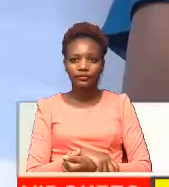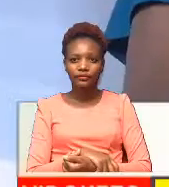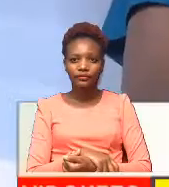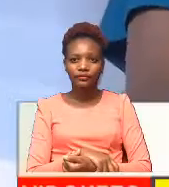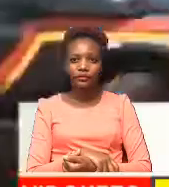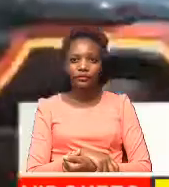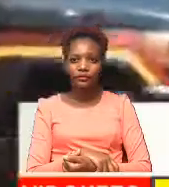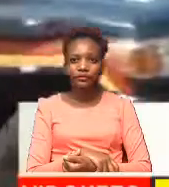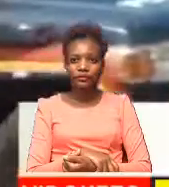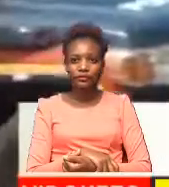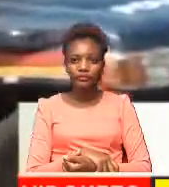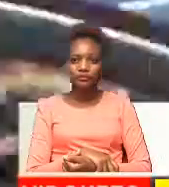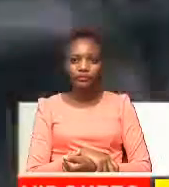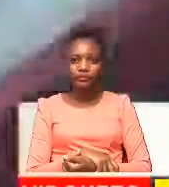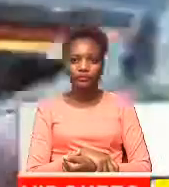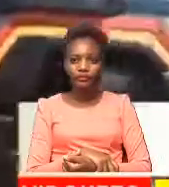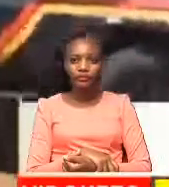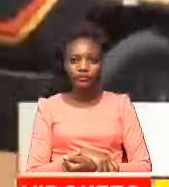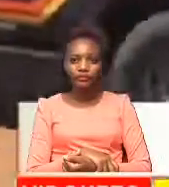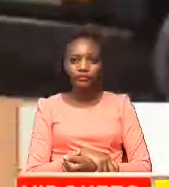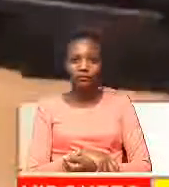hilo.